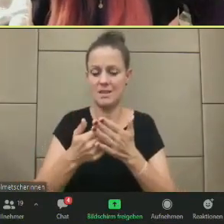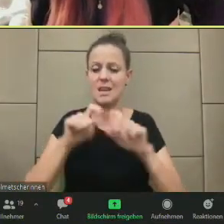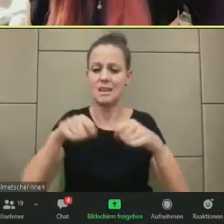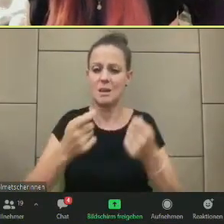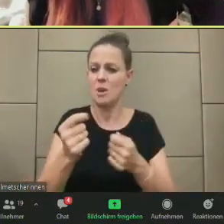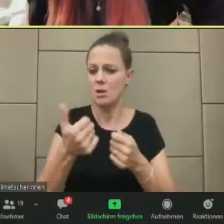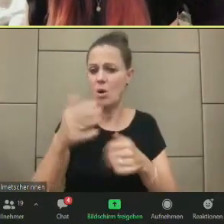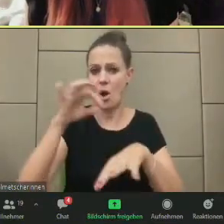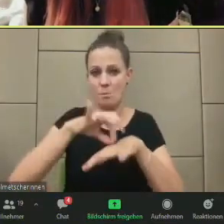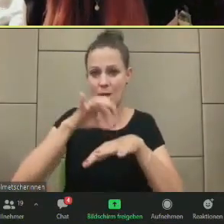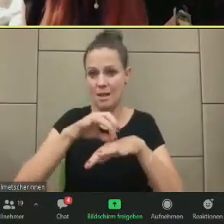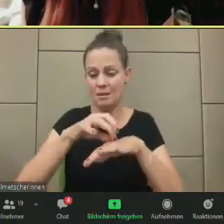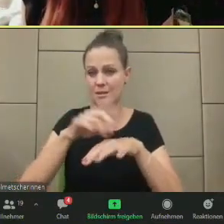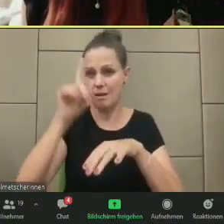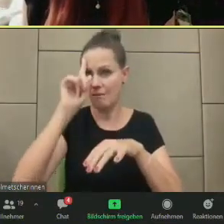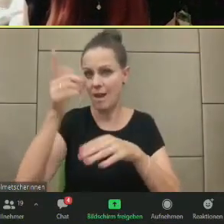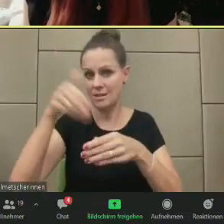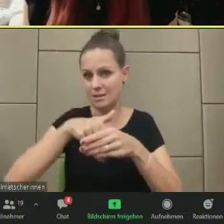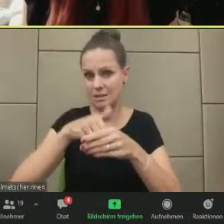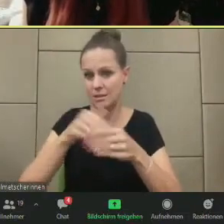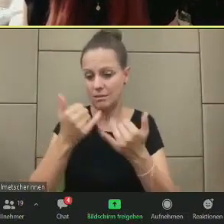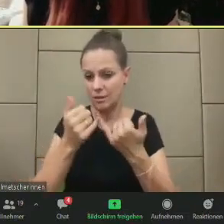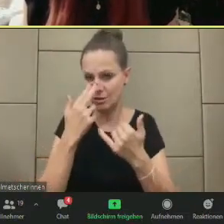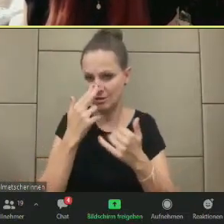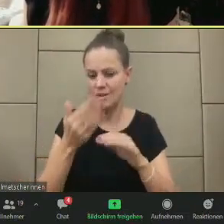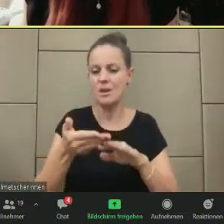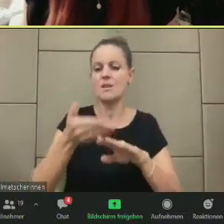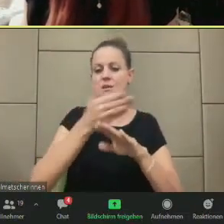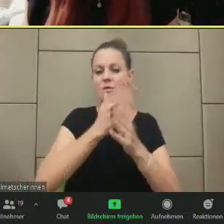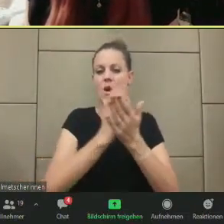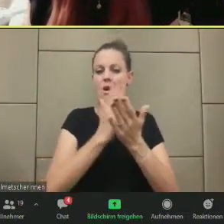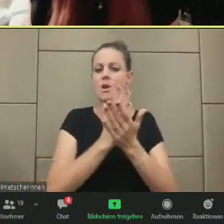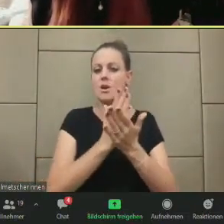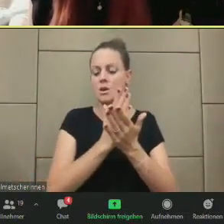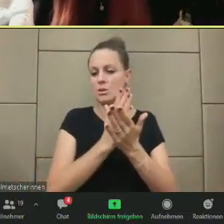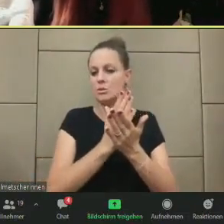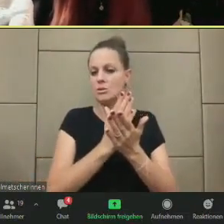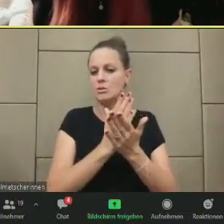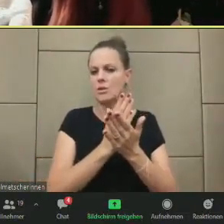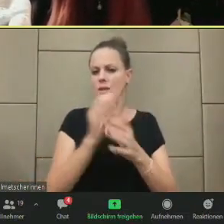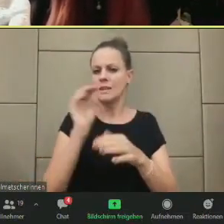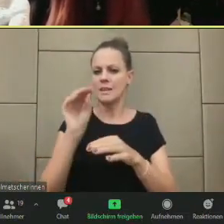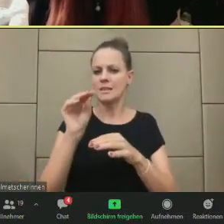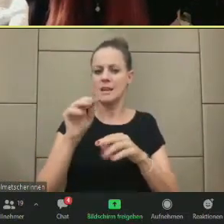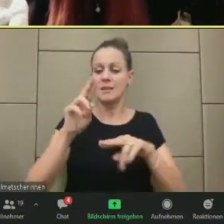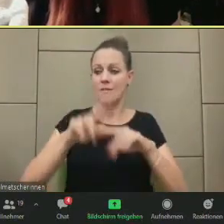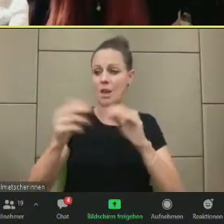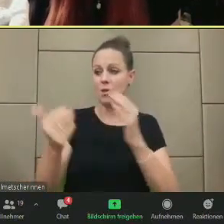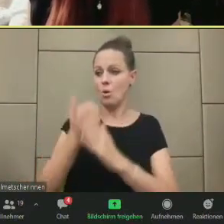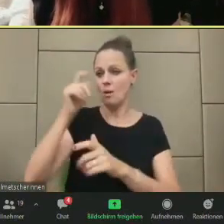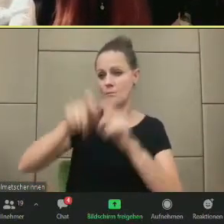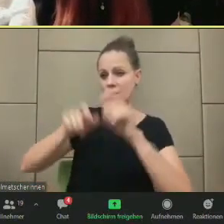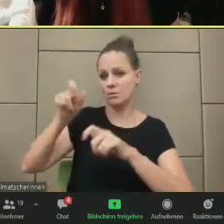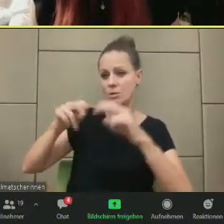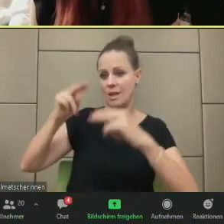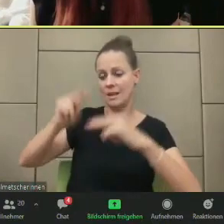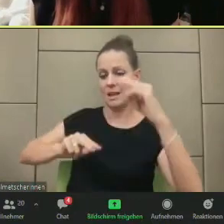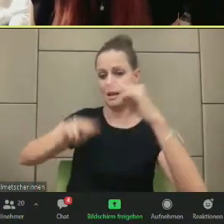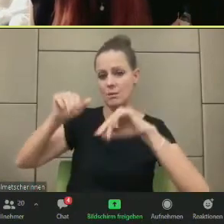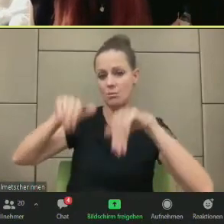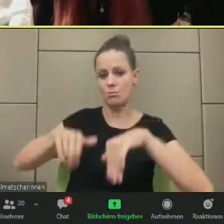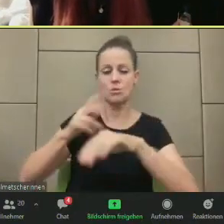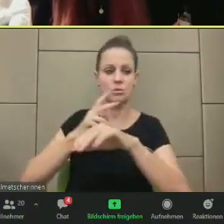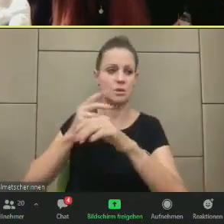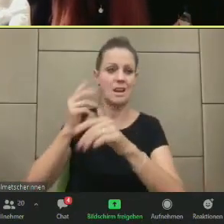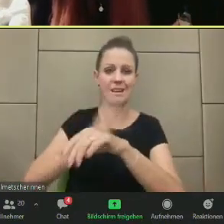die sich damit auskennen. Also ich habe ja vorher schon erklärt, ich muss meine Krankheit fast immer erklären, wenn ich neue Menschen kennenlerne. Das ist auch bei Ärztinnen